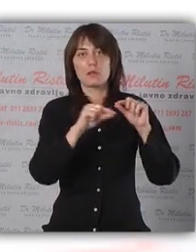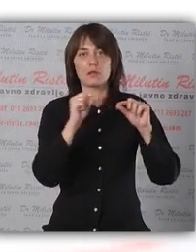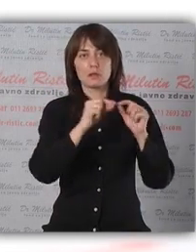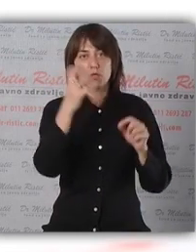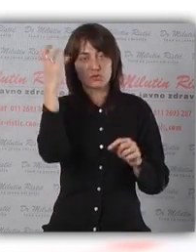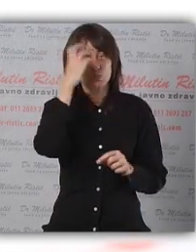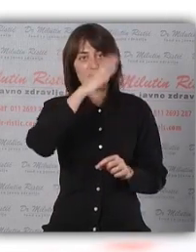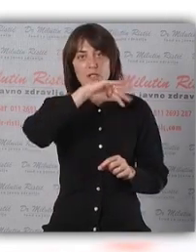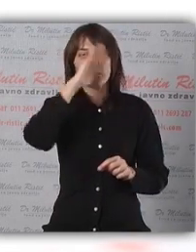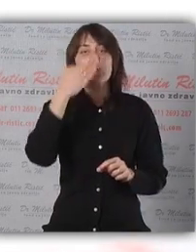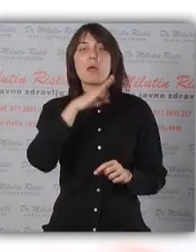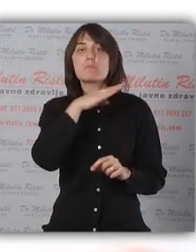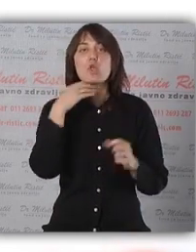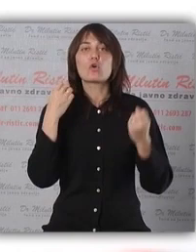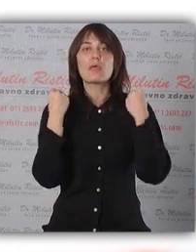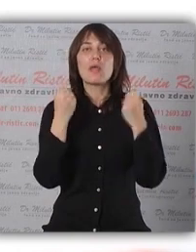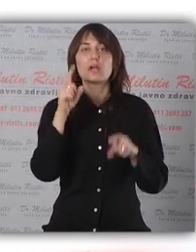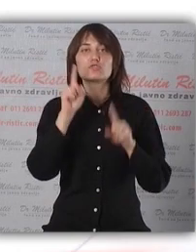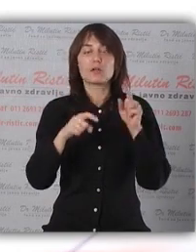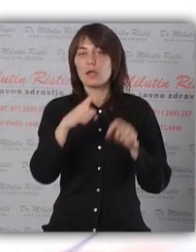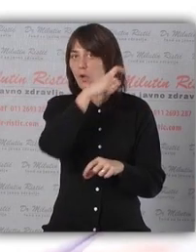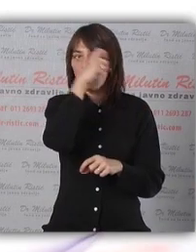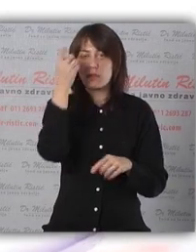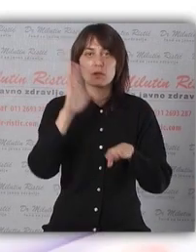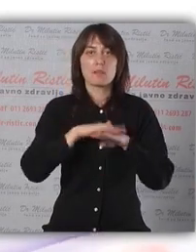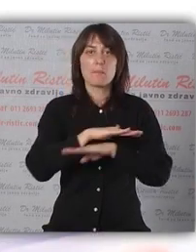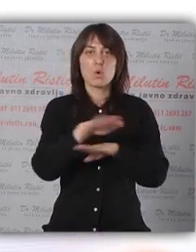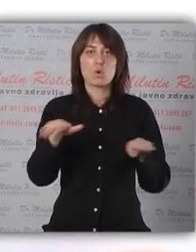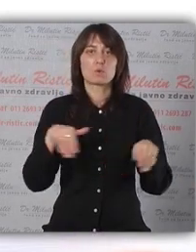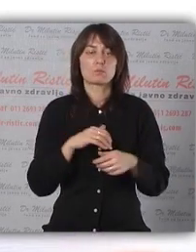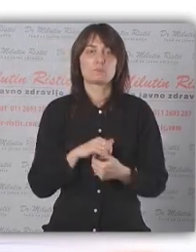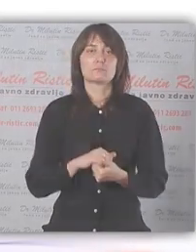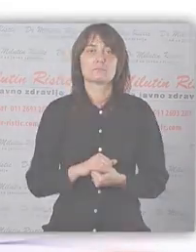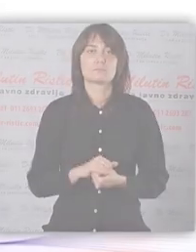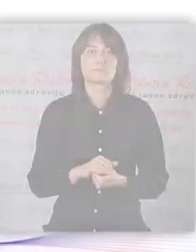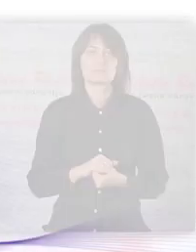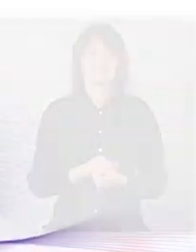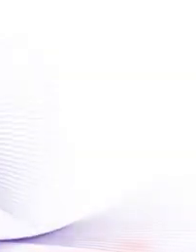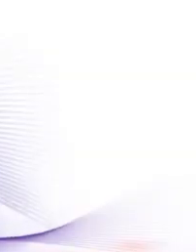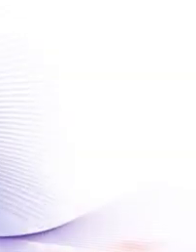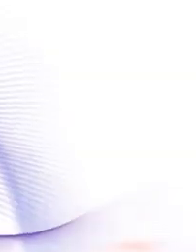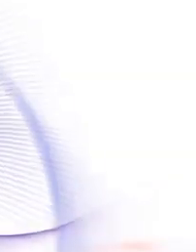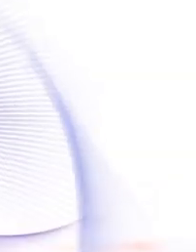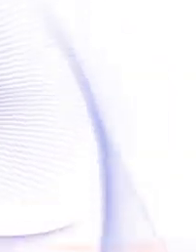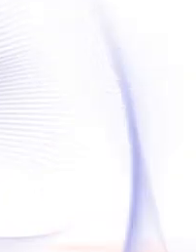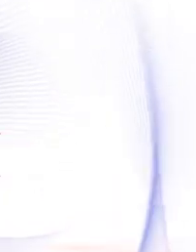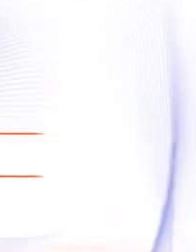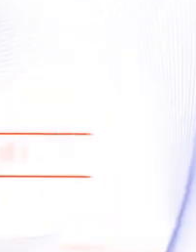zaštitnim faktorom, zato što je sunce na planini mnogo jače nego što je leti na moru.